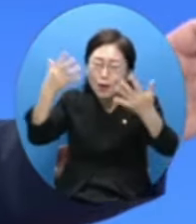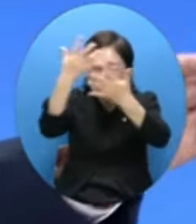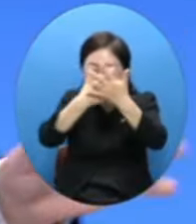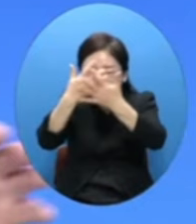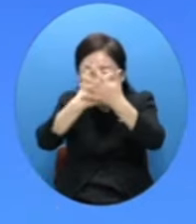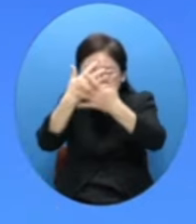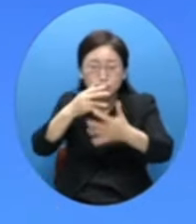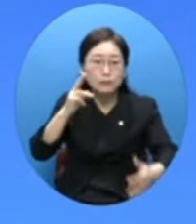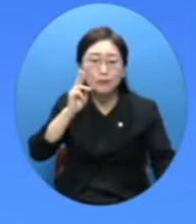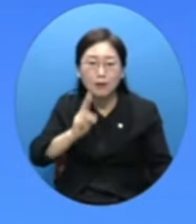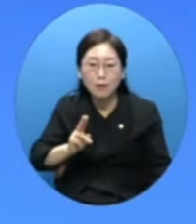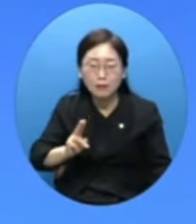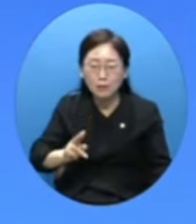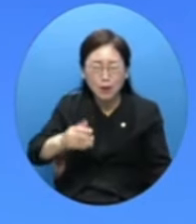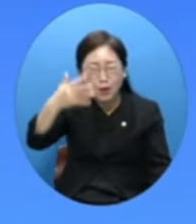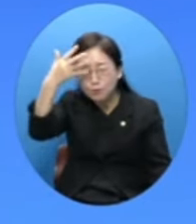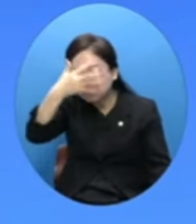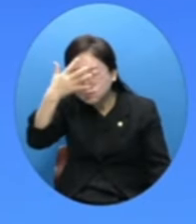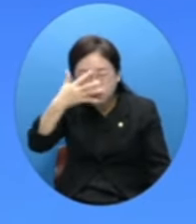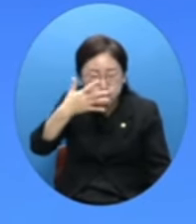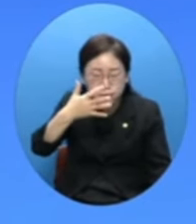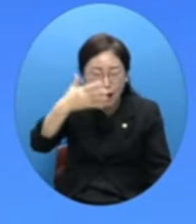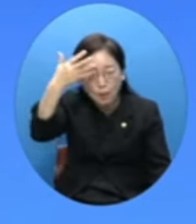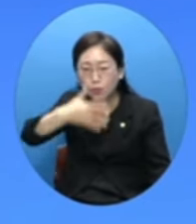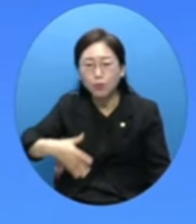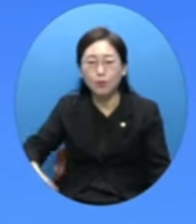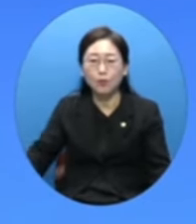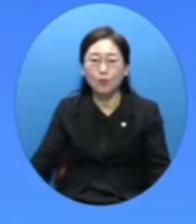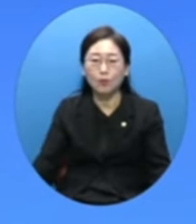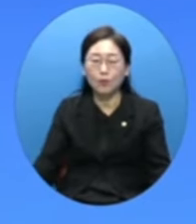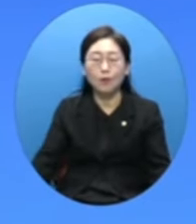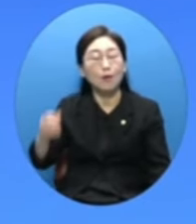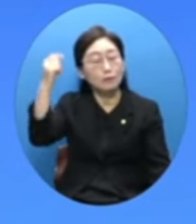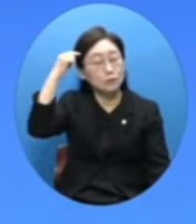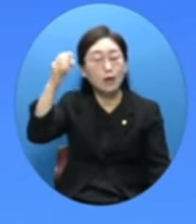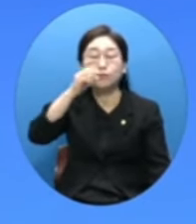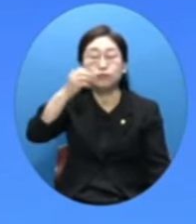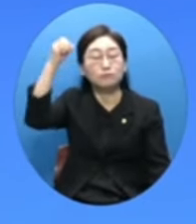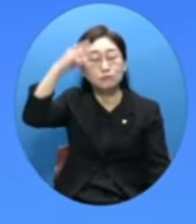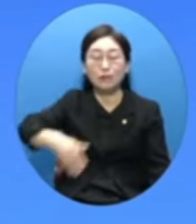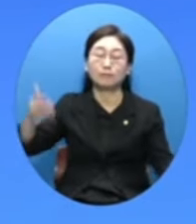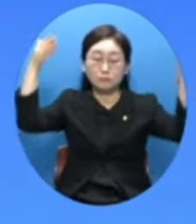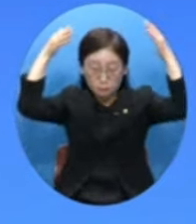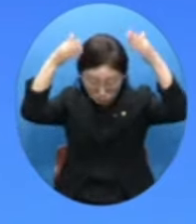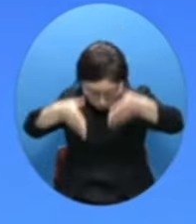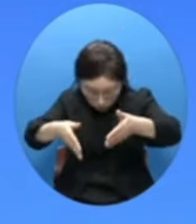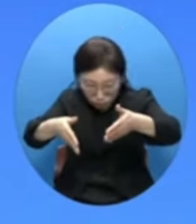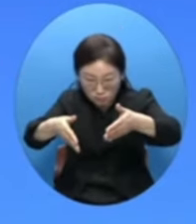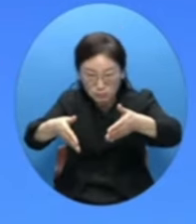자욱해서 주위가 잘 보이지 않았습니다 아무 생각없이 다이빙을